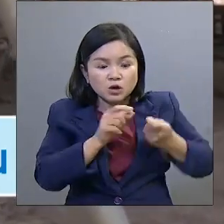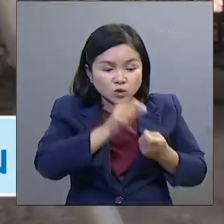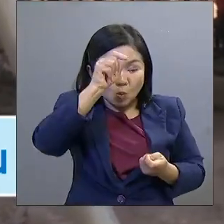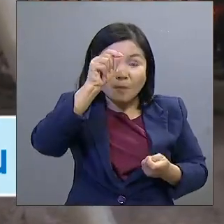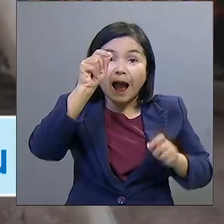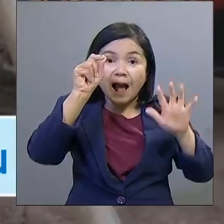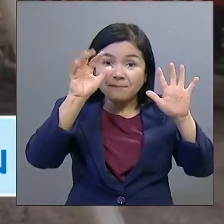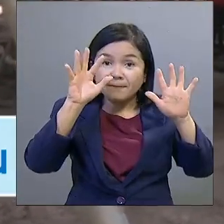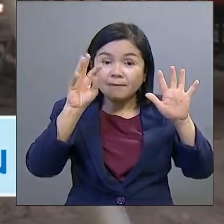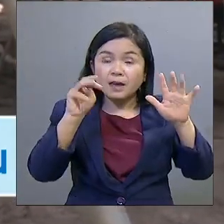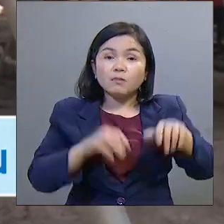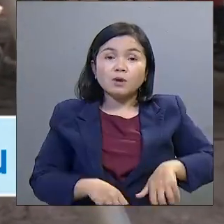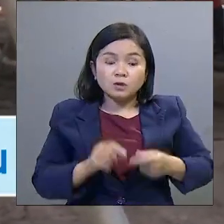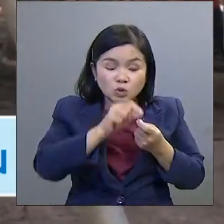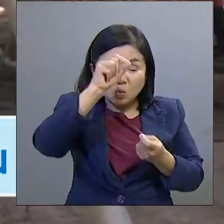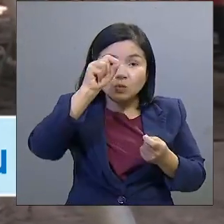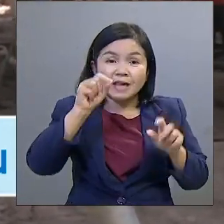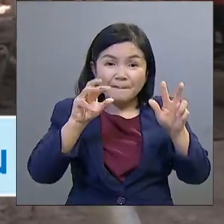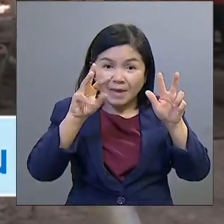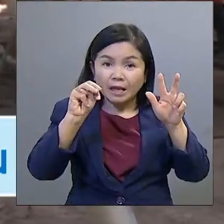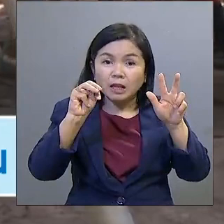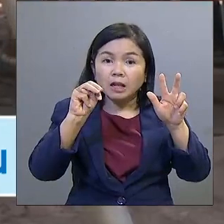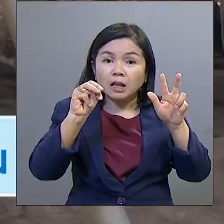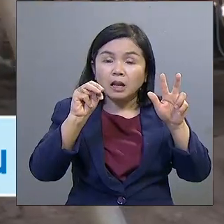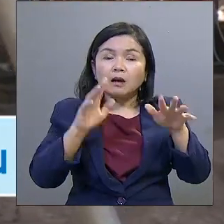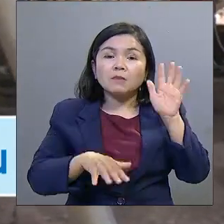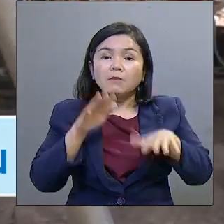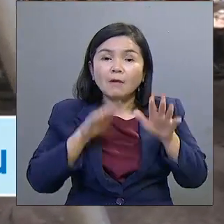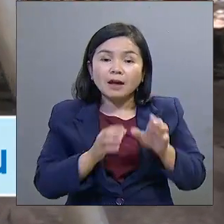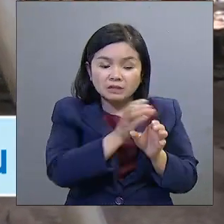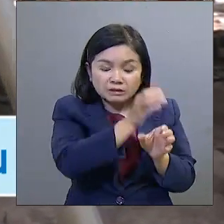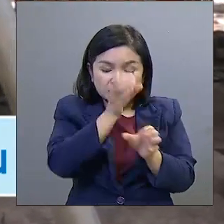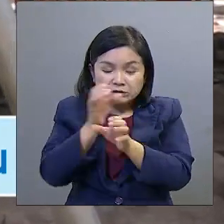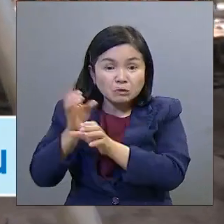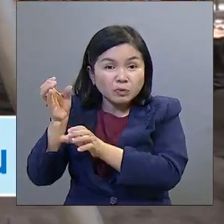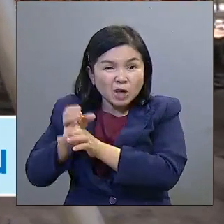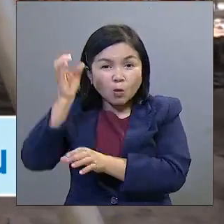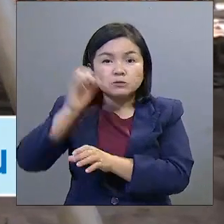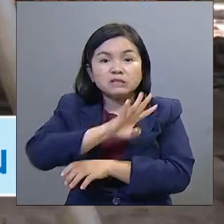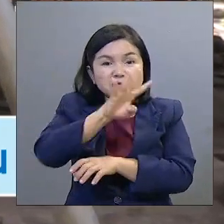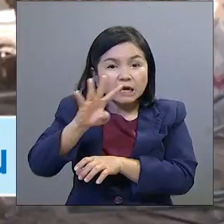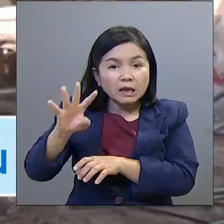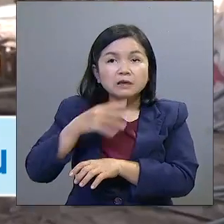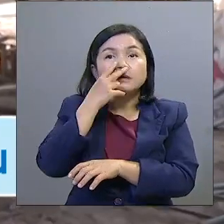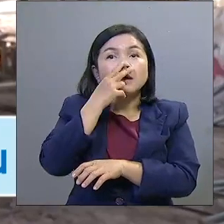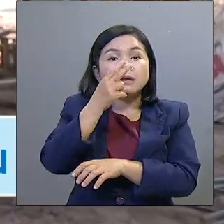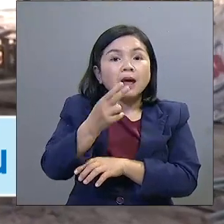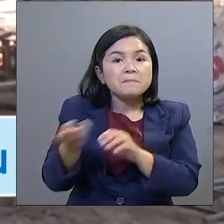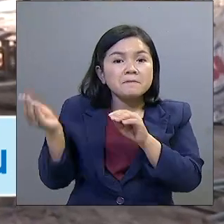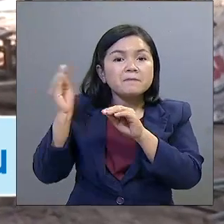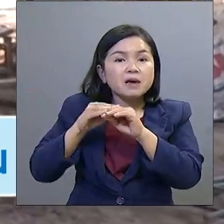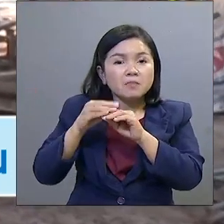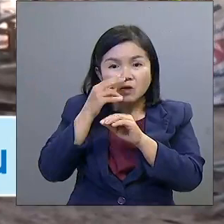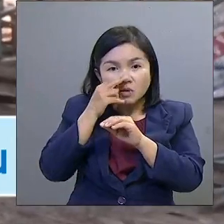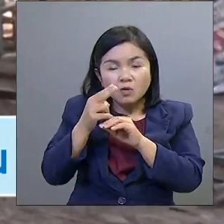5 เมตรขึ้นมาเลย 3 เมตรกว่าๆเลยนะ จ้ะ 3.5 เมตร จำนวนเสาเนี่ยมี44 ต้นที่เห็นก็คือเพิ่มขึ้นมาอีกนะค